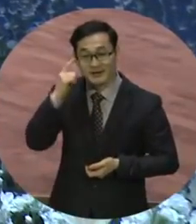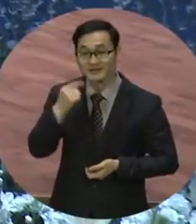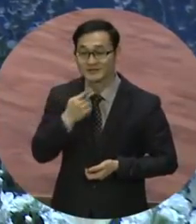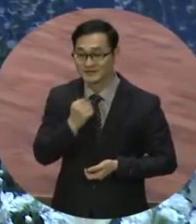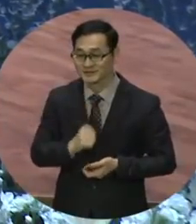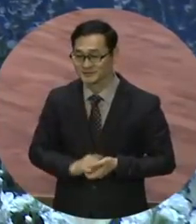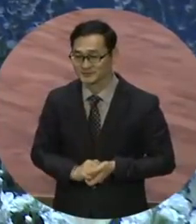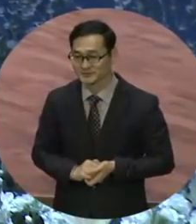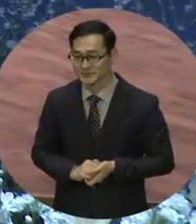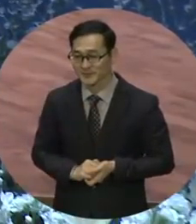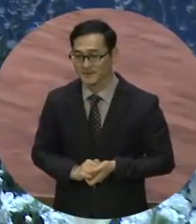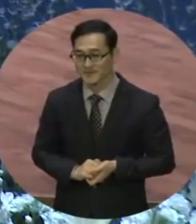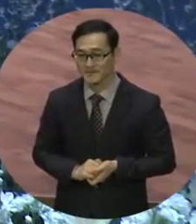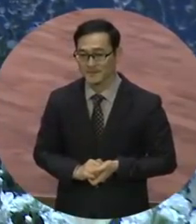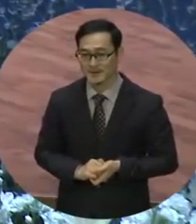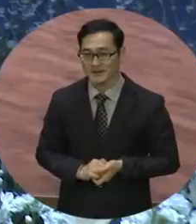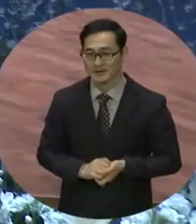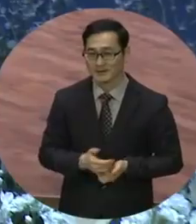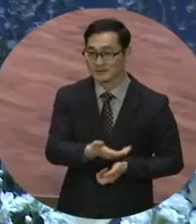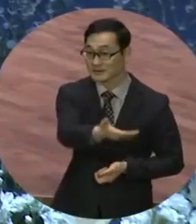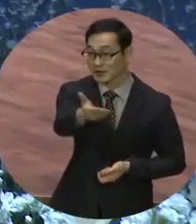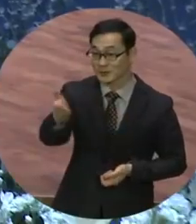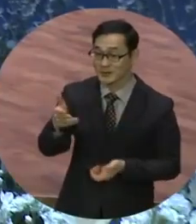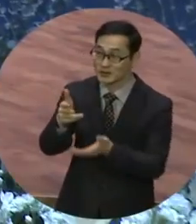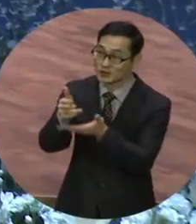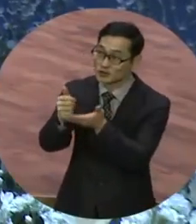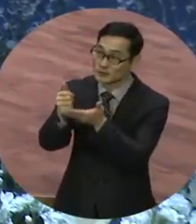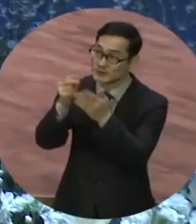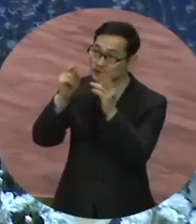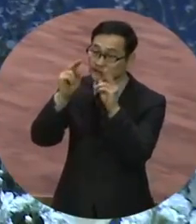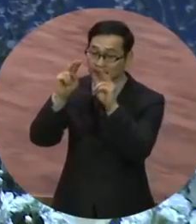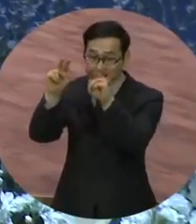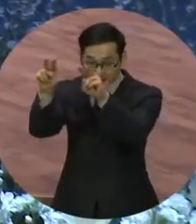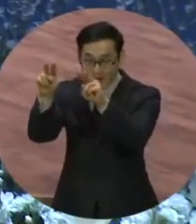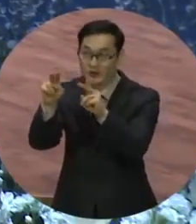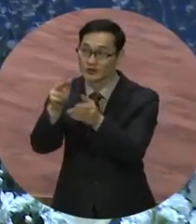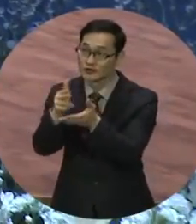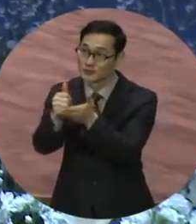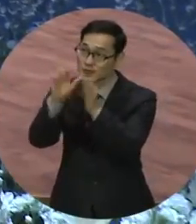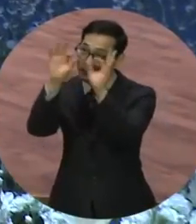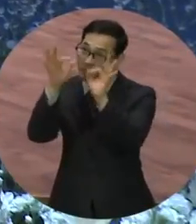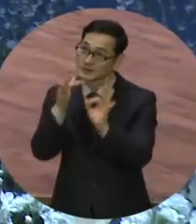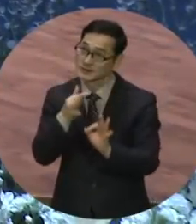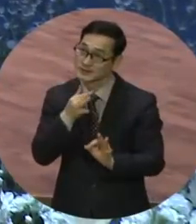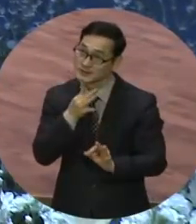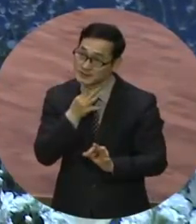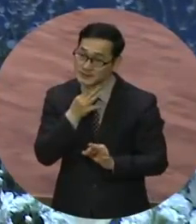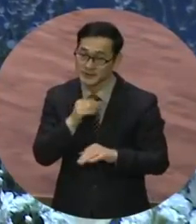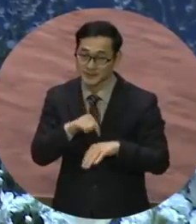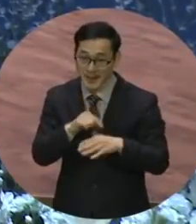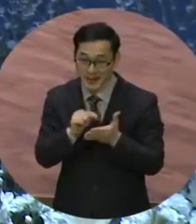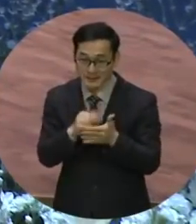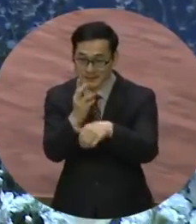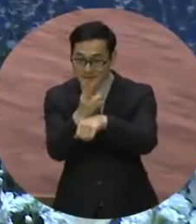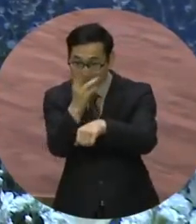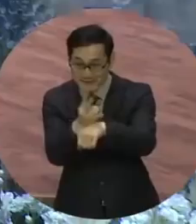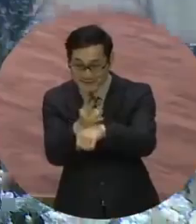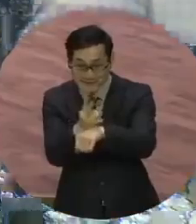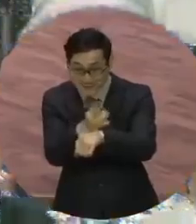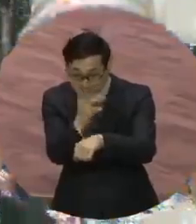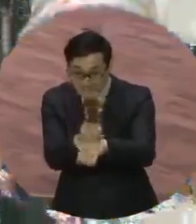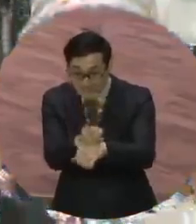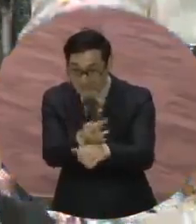우리 성도 여러분들이 주님을 향한 주님을 보고 싶어하는 이런 마음이 24시 되기를